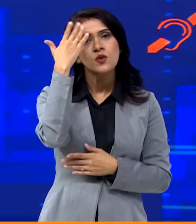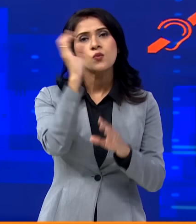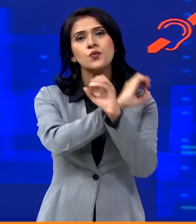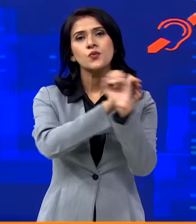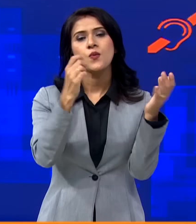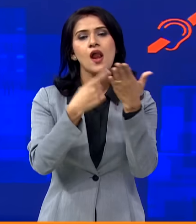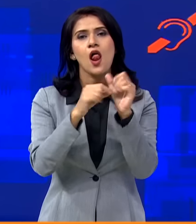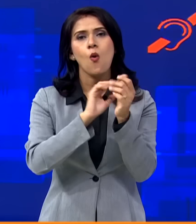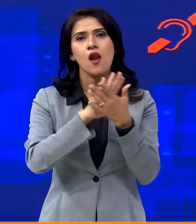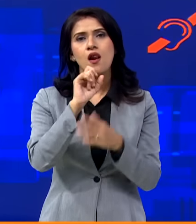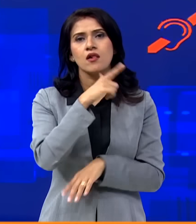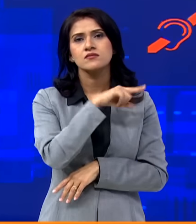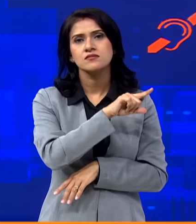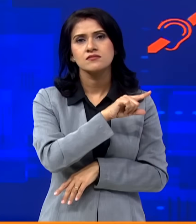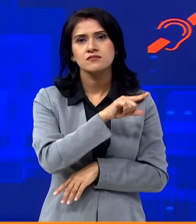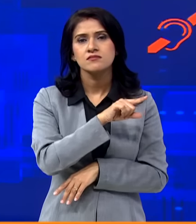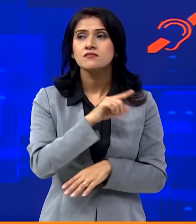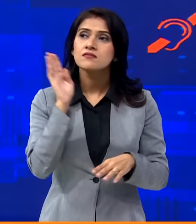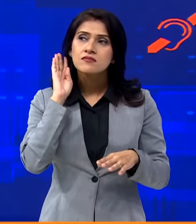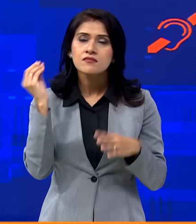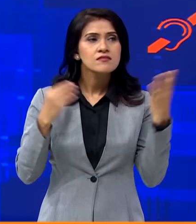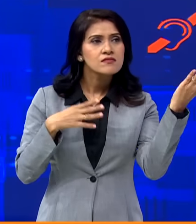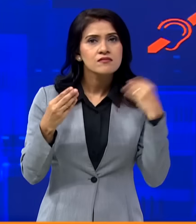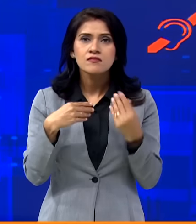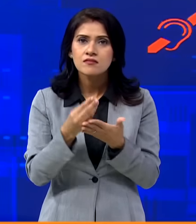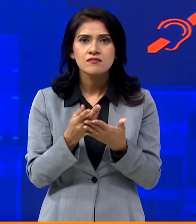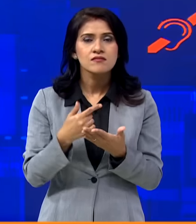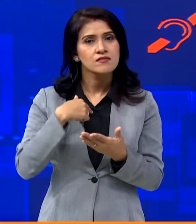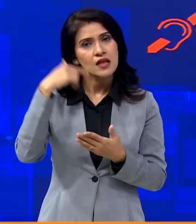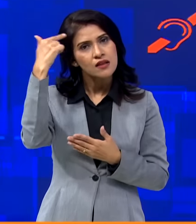है कभी आप कहते हैं कि उनके दिमाग में लीकेज